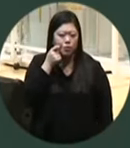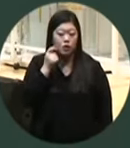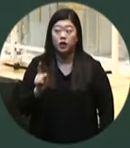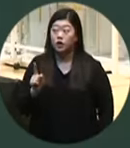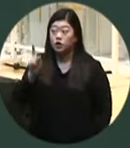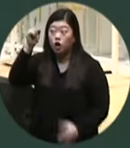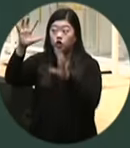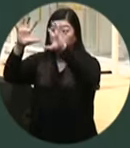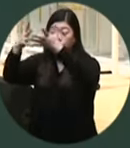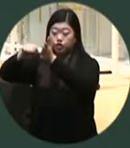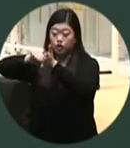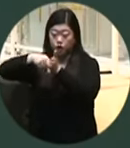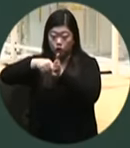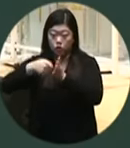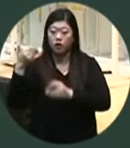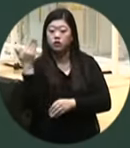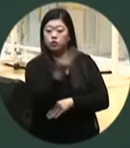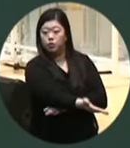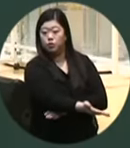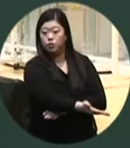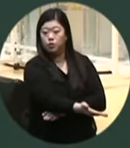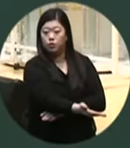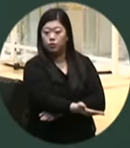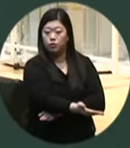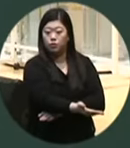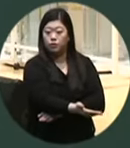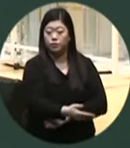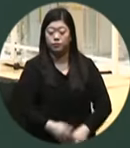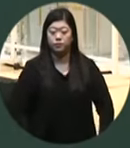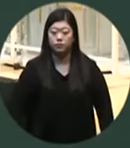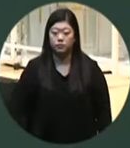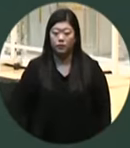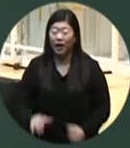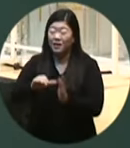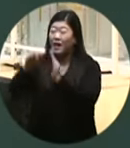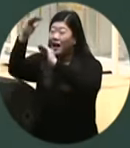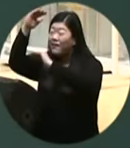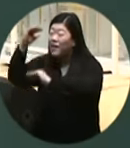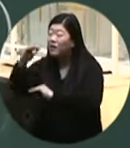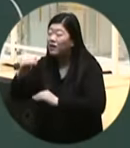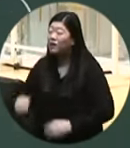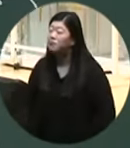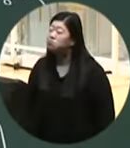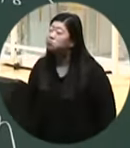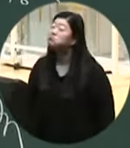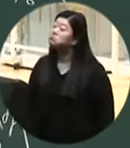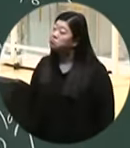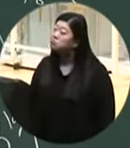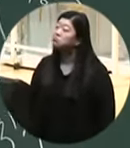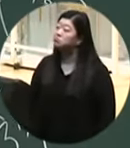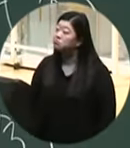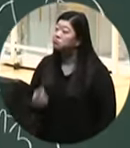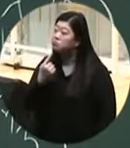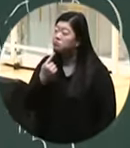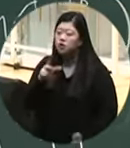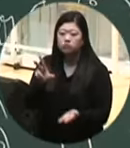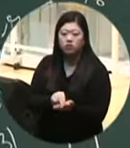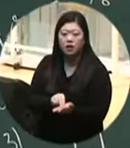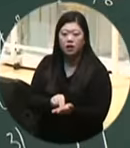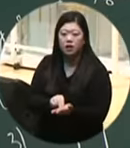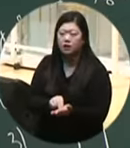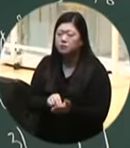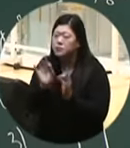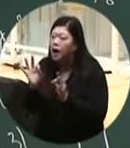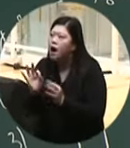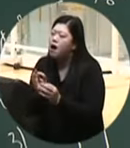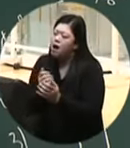열쇠를 주노라. I will give you the keys of the kingdom of heaven. 감격이 안 일어난다는 게 이상한 거예요. For you not to be touched 그렇죠? and moved by this is strange.